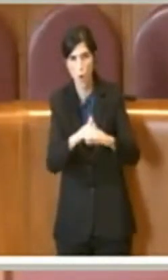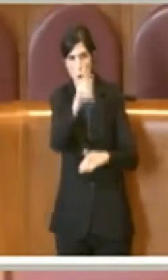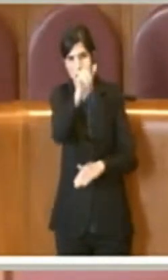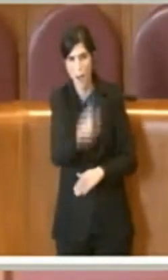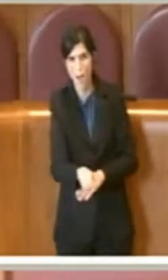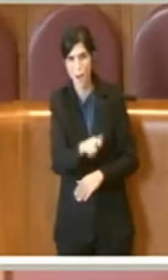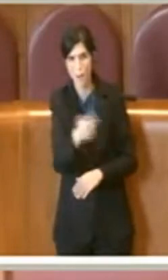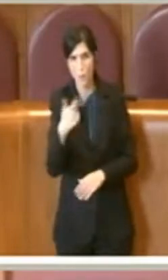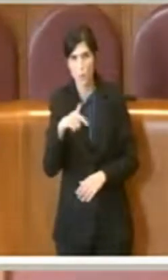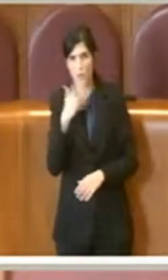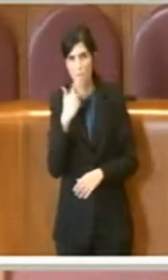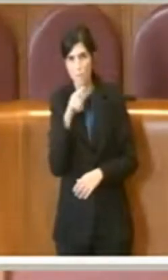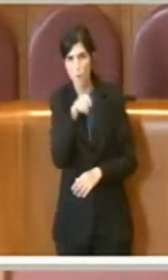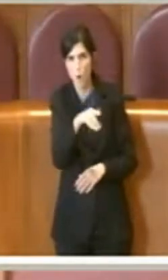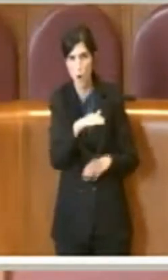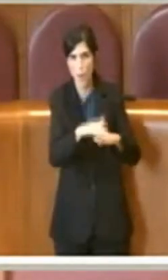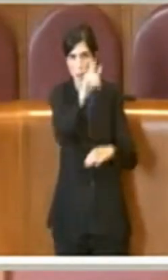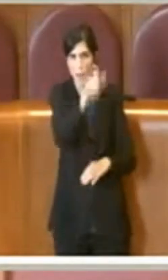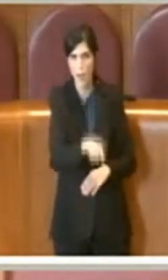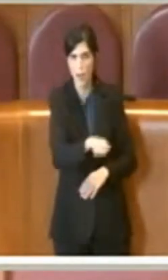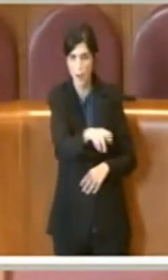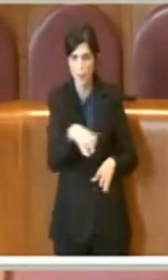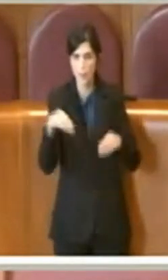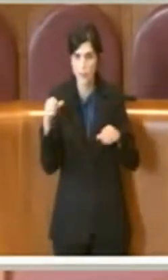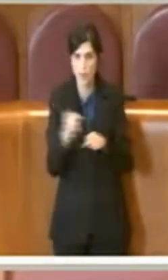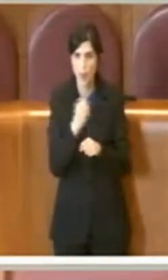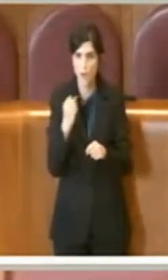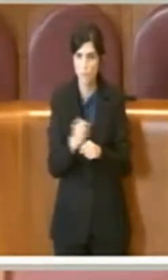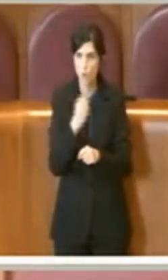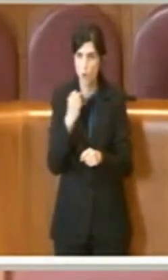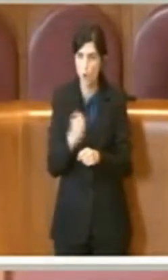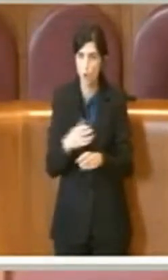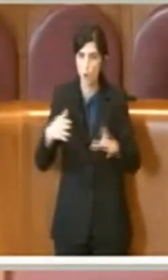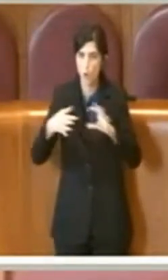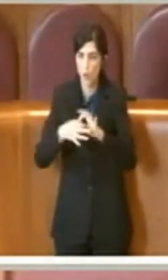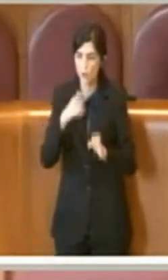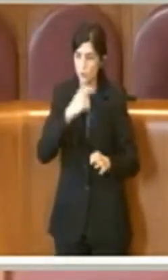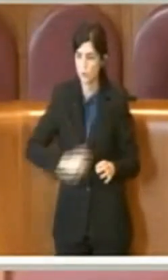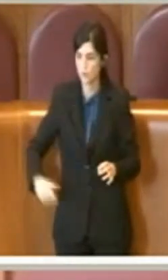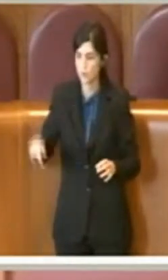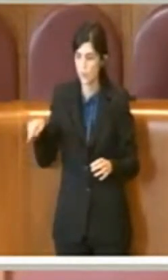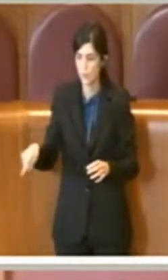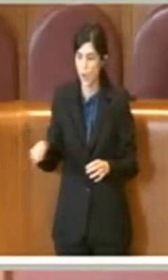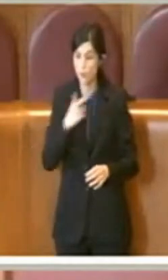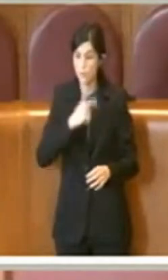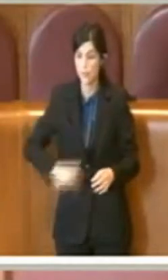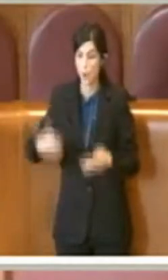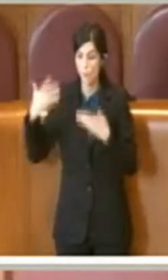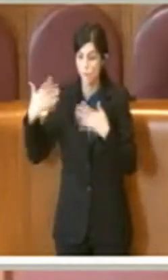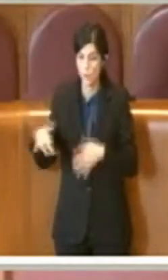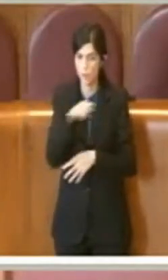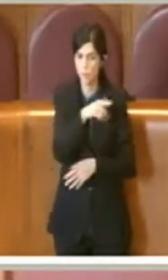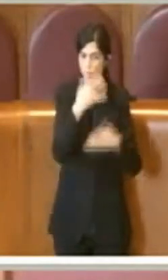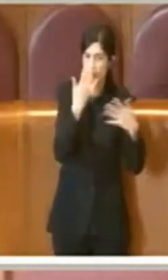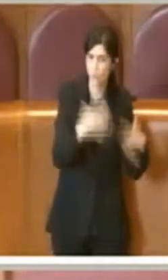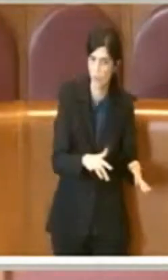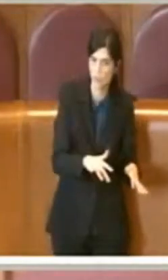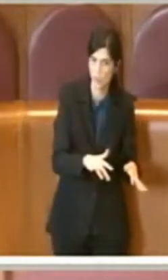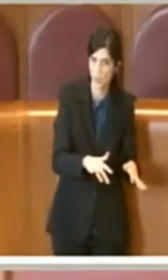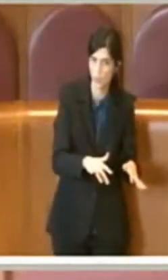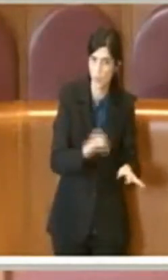questo garante inizia il suo lavoro con un sindaco e termina al terminale del sindaco quando una figura di garanzia